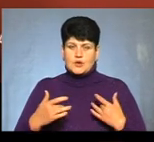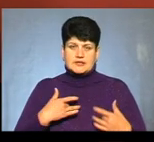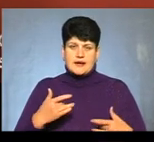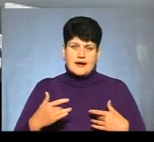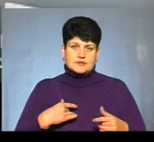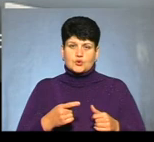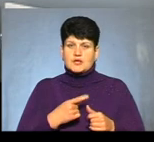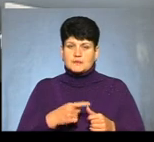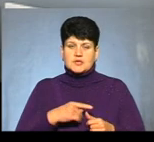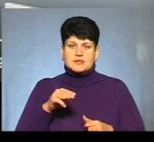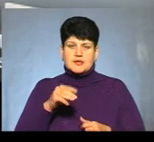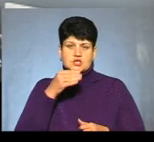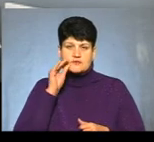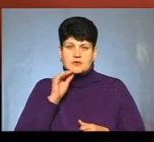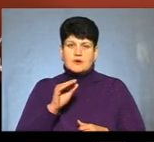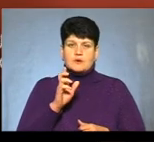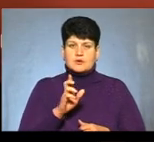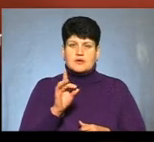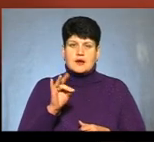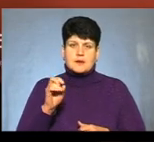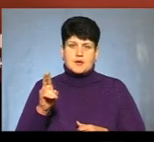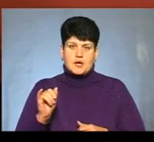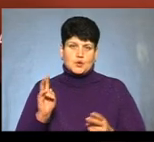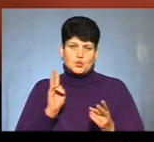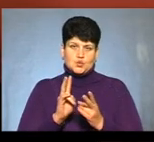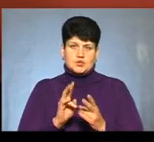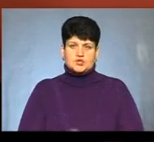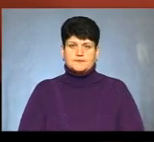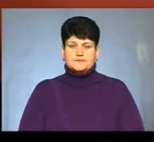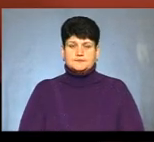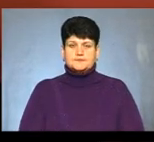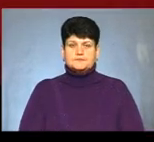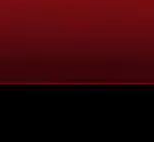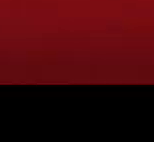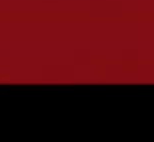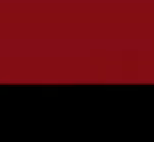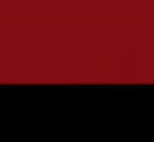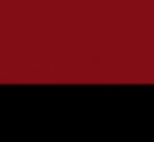обласного українського драматичного театру імені Тараса Шевченка Борисом Репкою. До зустрічі!